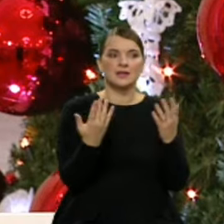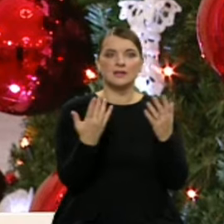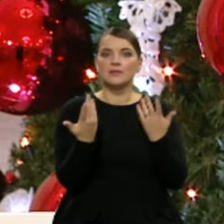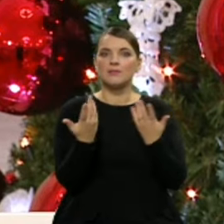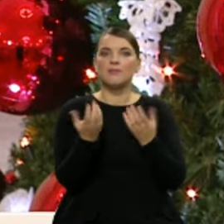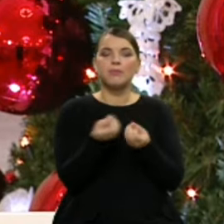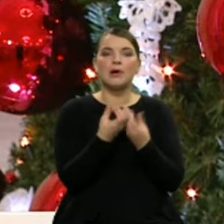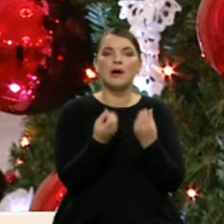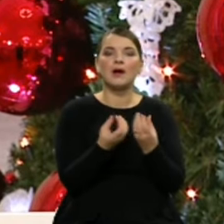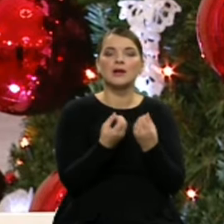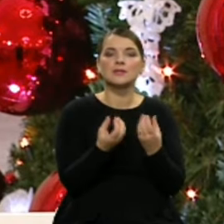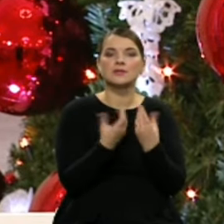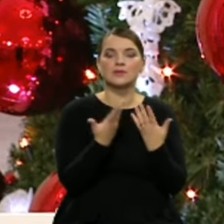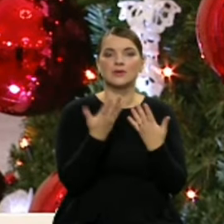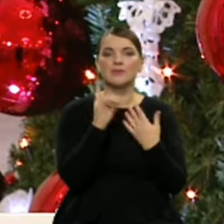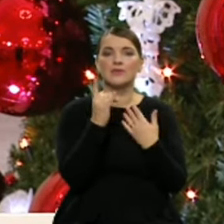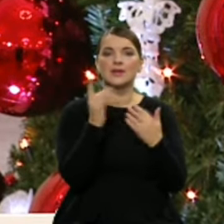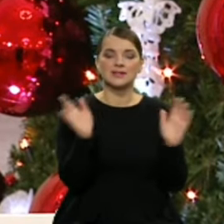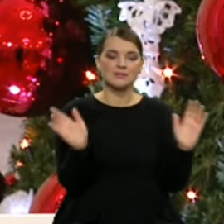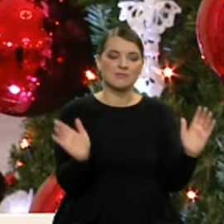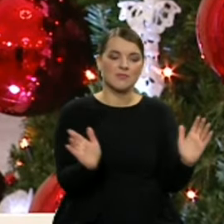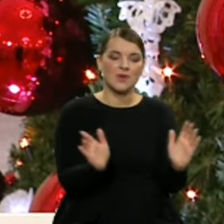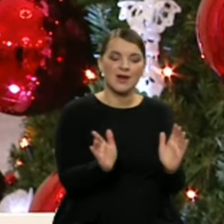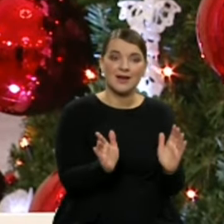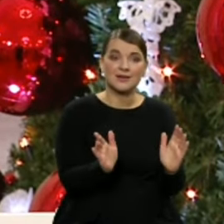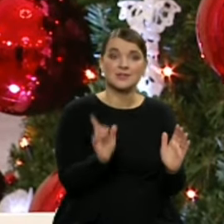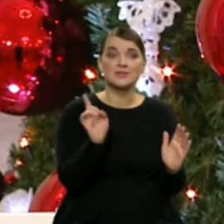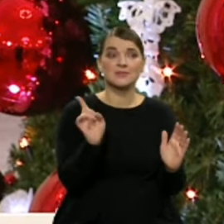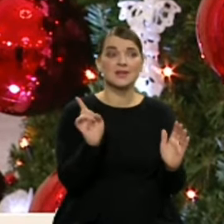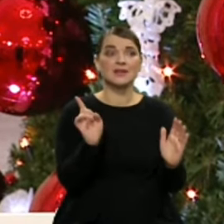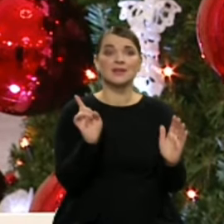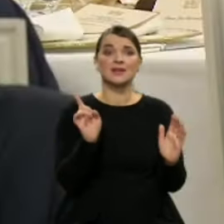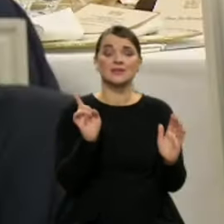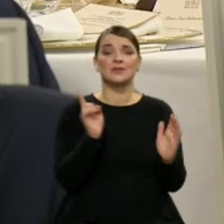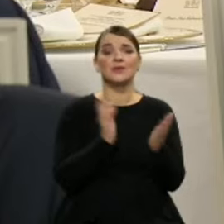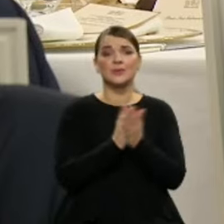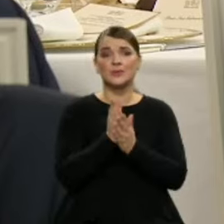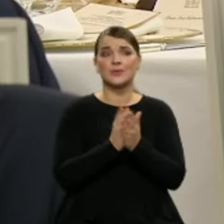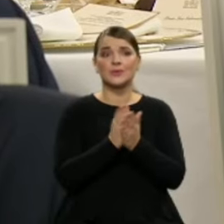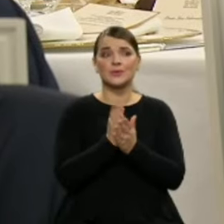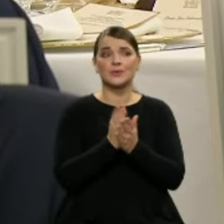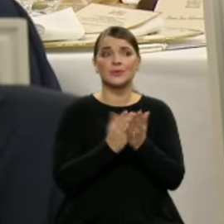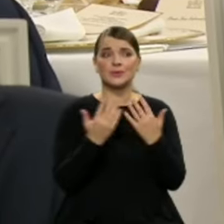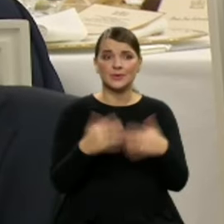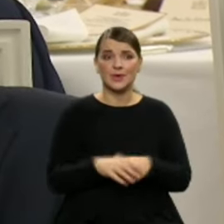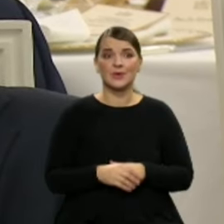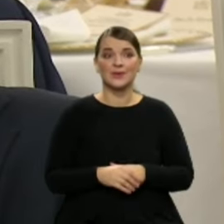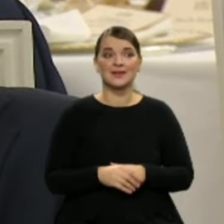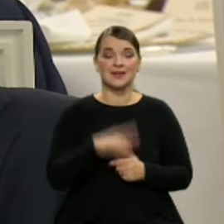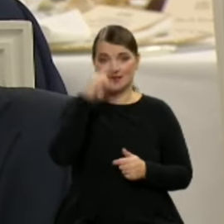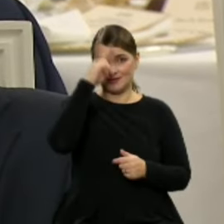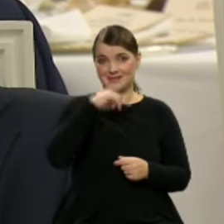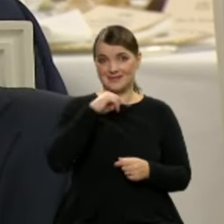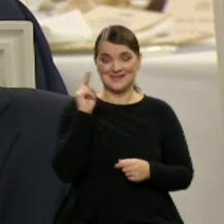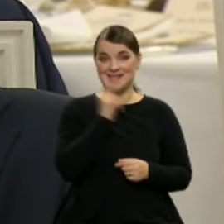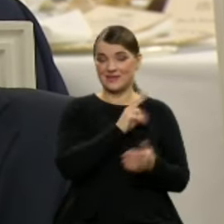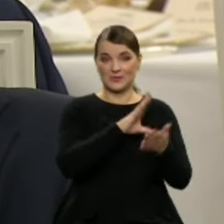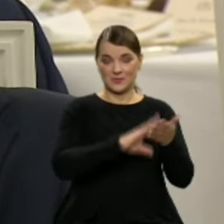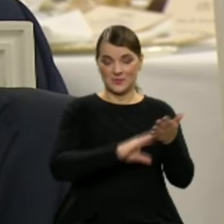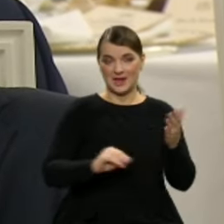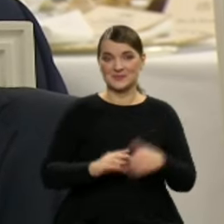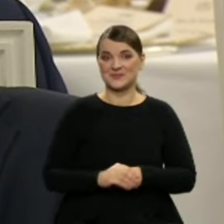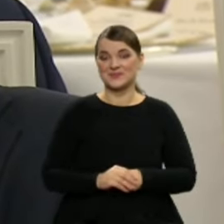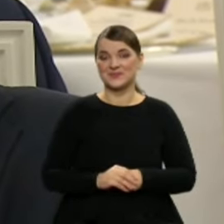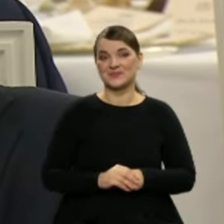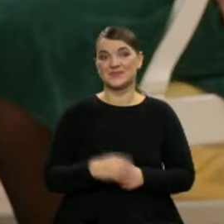kurį nu, tas mažas vaikiukas turėjo išgyventi, kai buvo be niekieno. Ir nu,